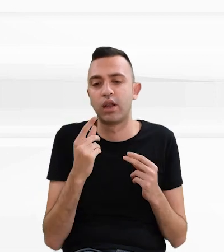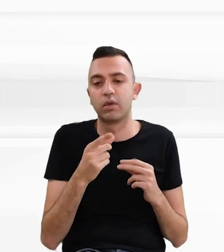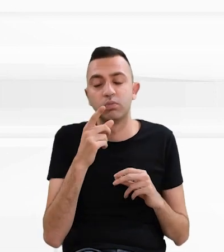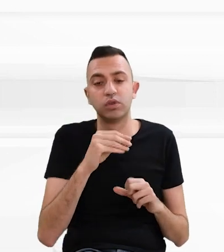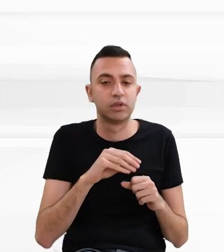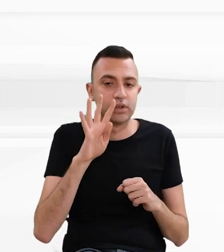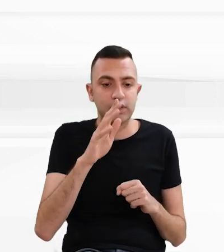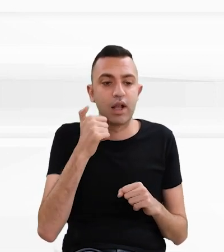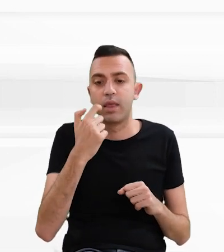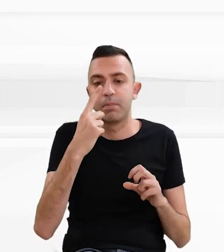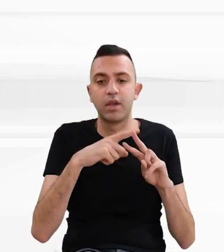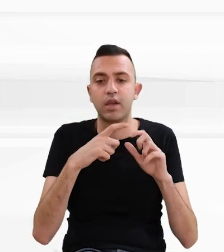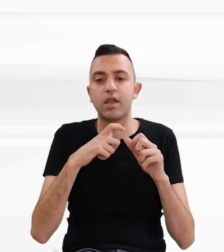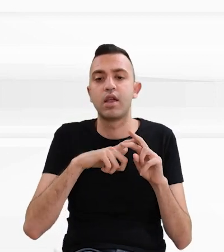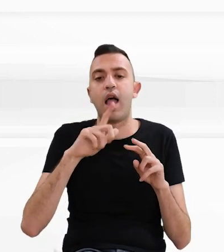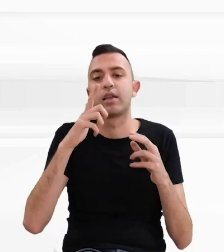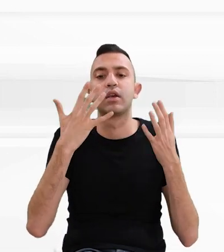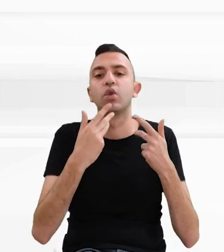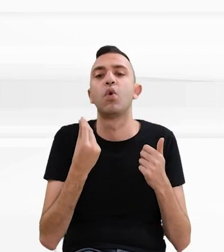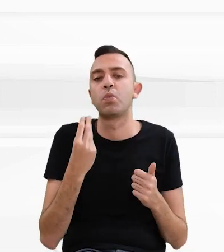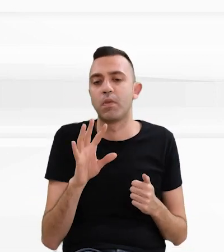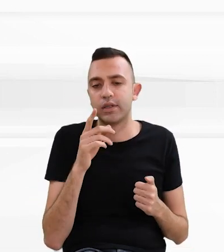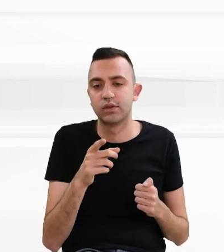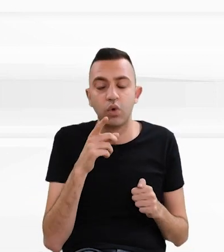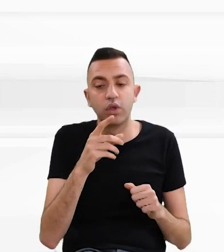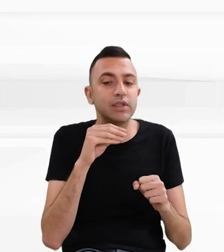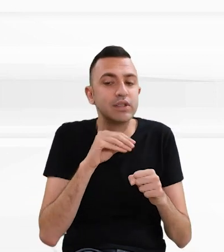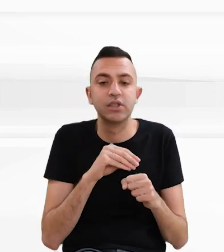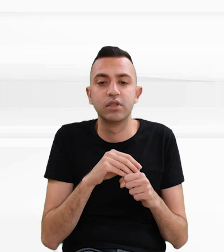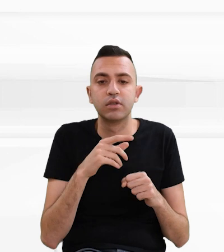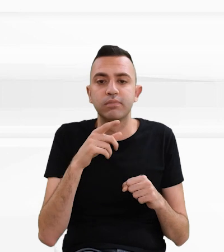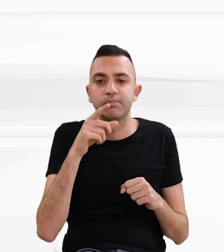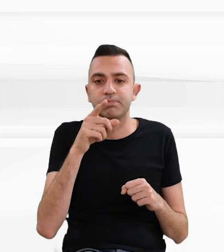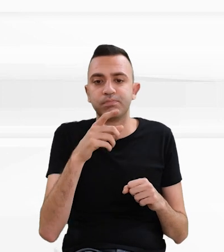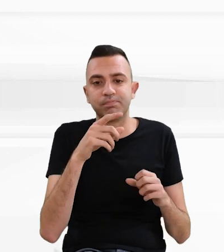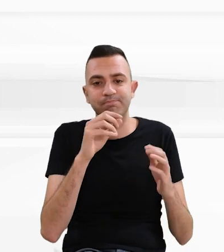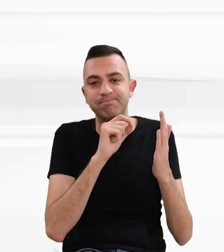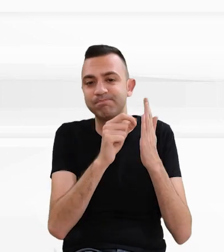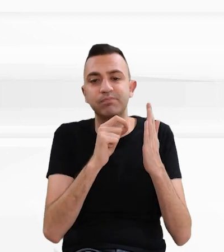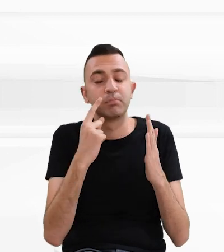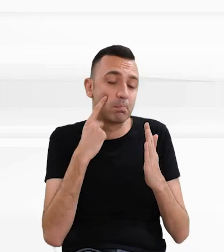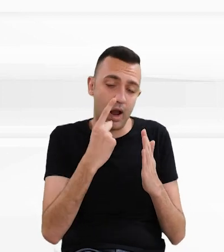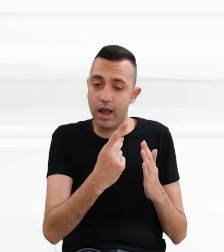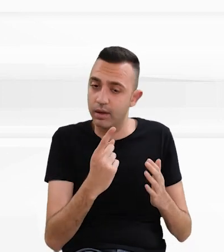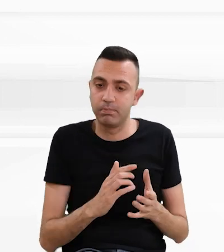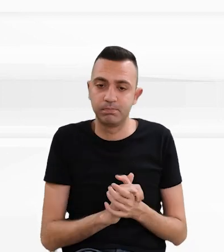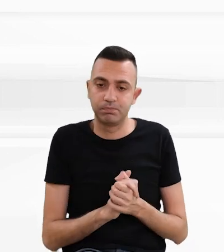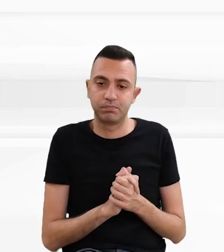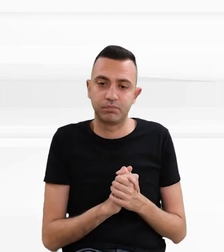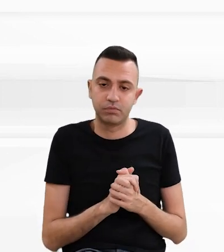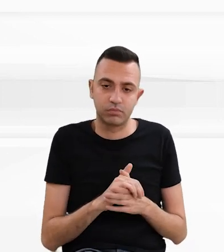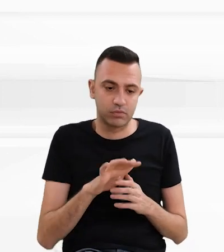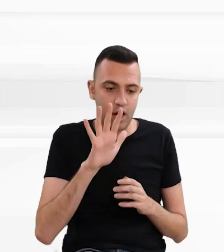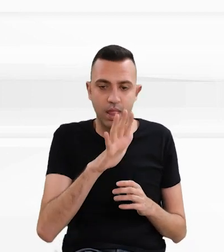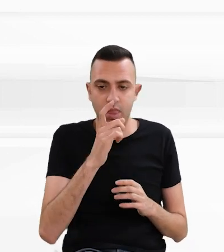olacak sayı 6 7 fakat 46 Bir asal sayı olmayacaktı Demek ki neymiş Burada da şöyle